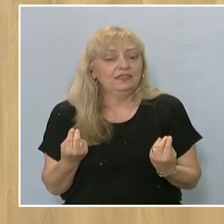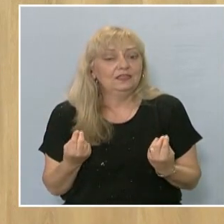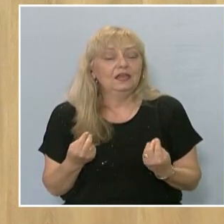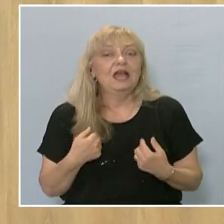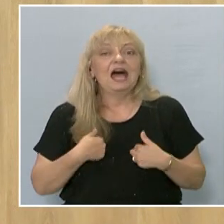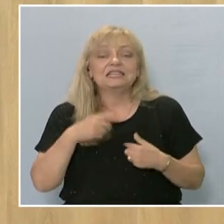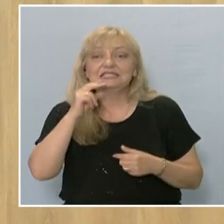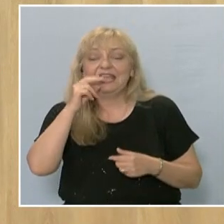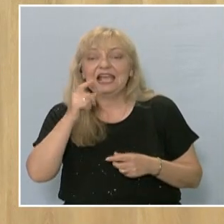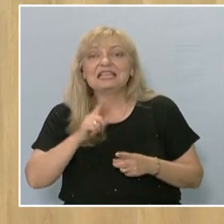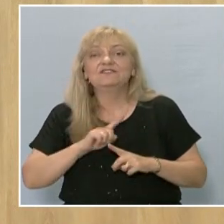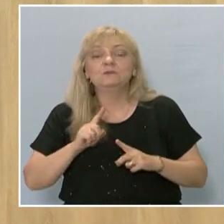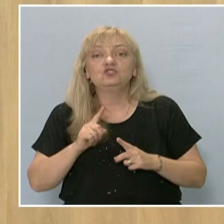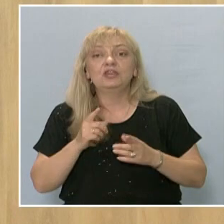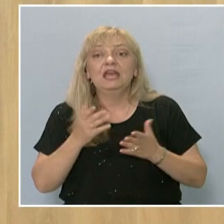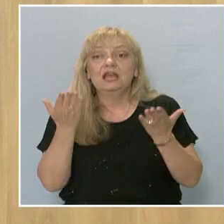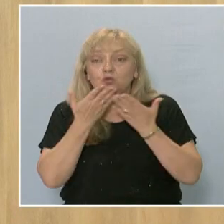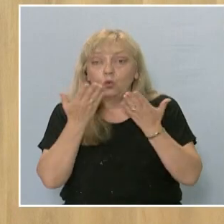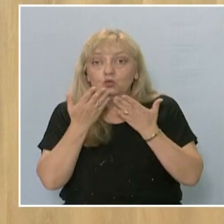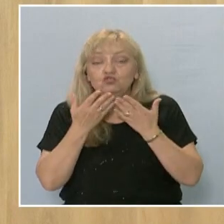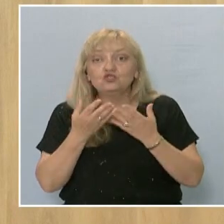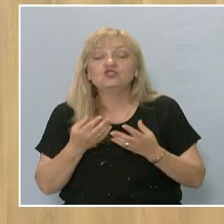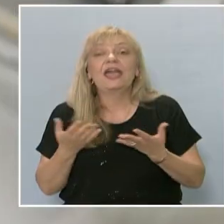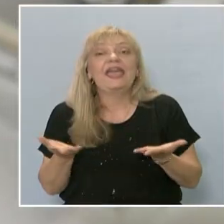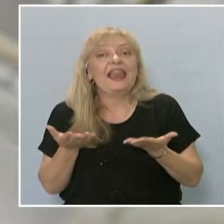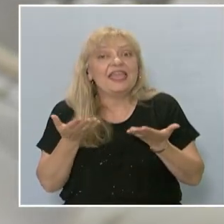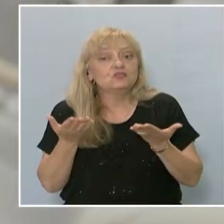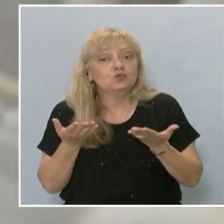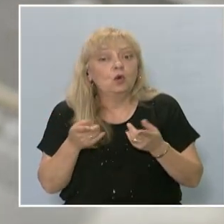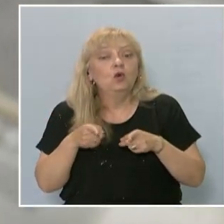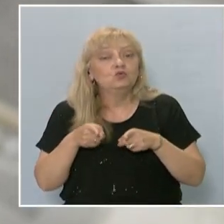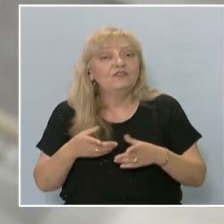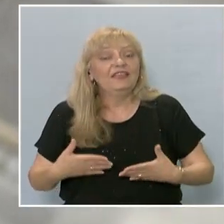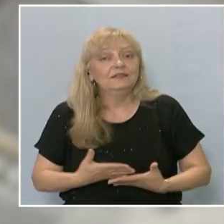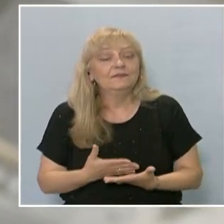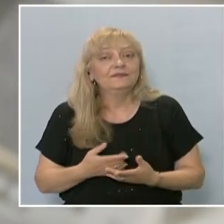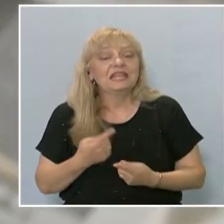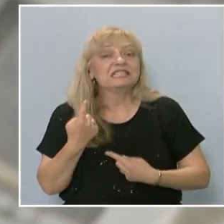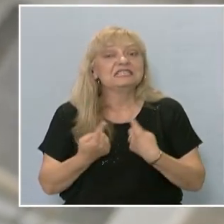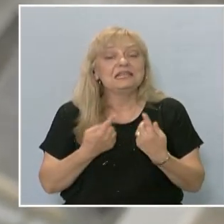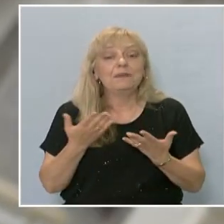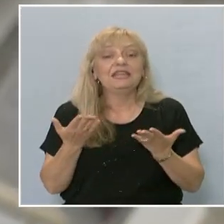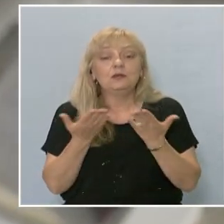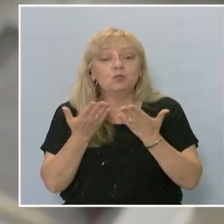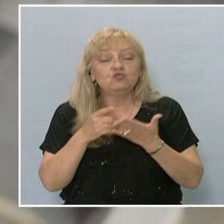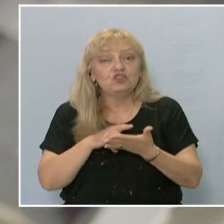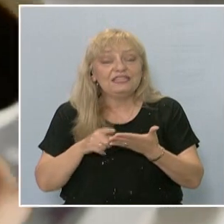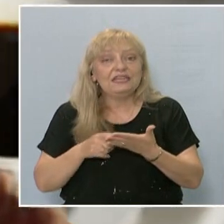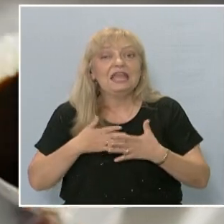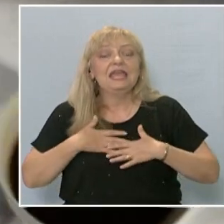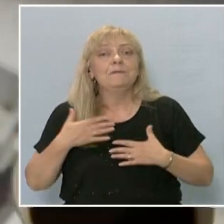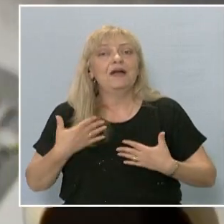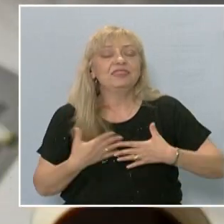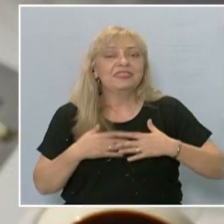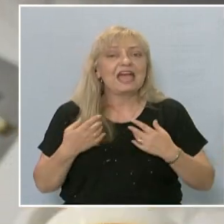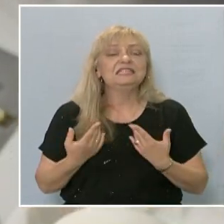психохигиенна е лесно казвам че точно заради това е много интересно в заниманията по метачетене има и танци и пеене и музика